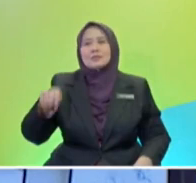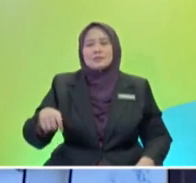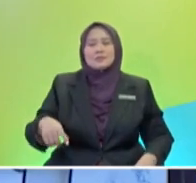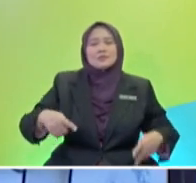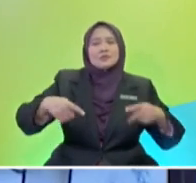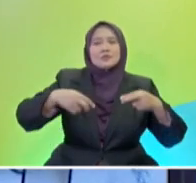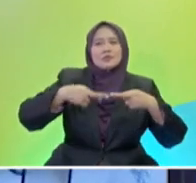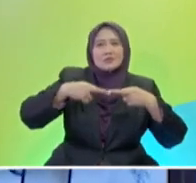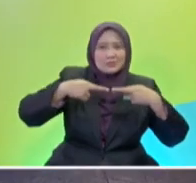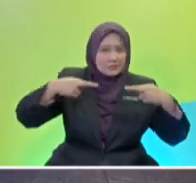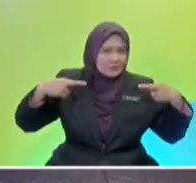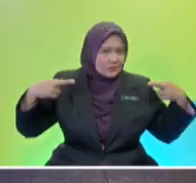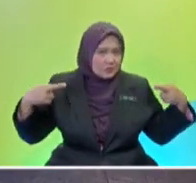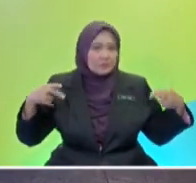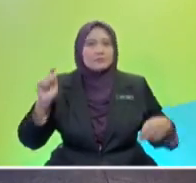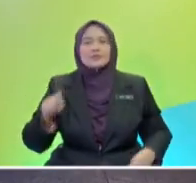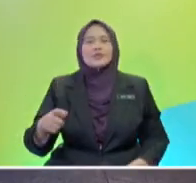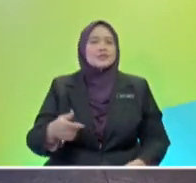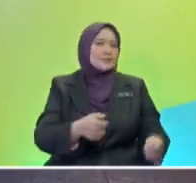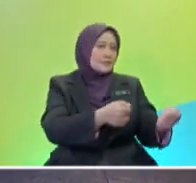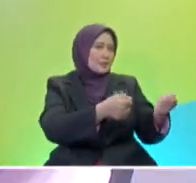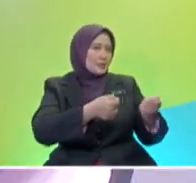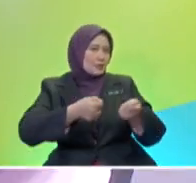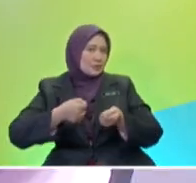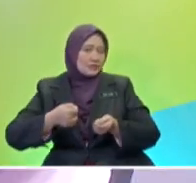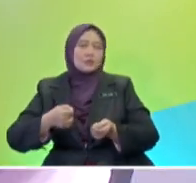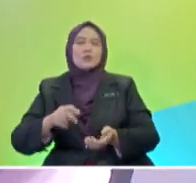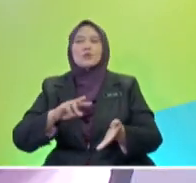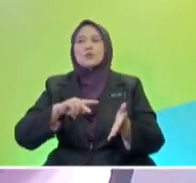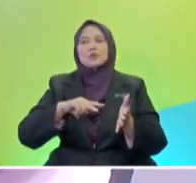tadi Oke jadi dayul tarikan